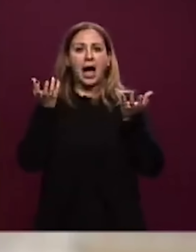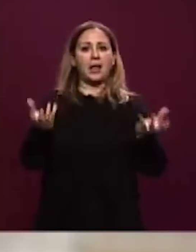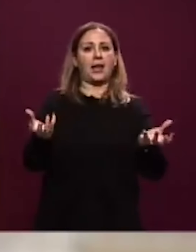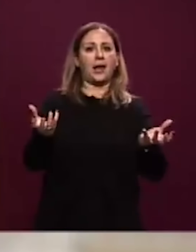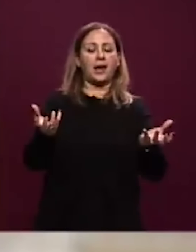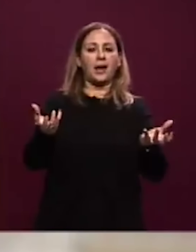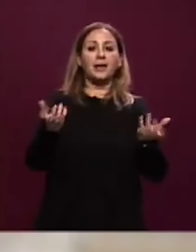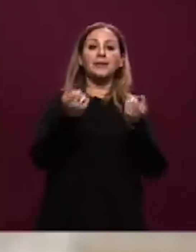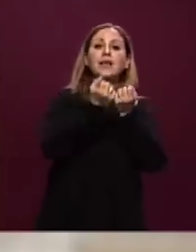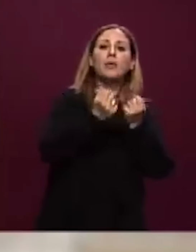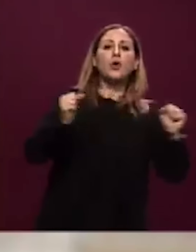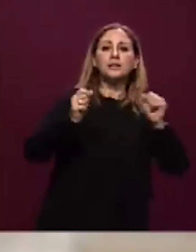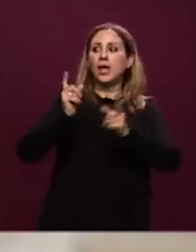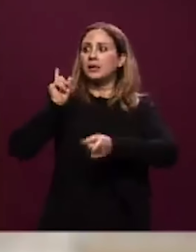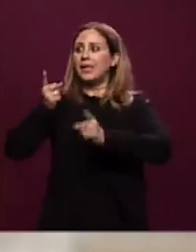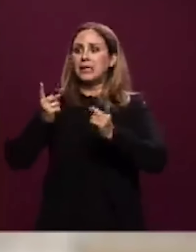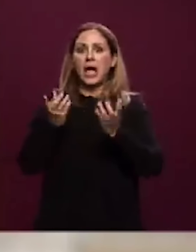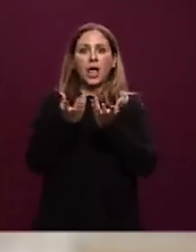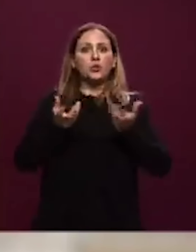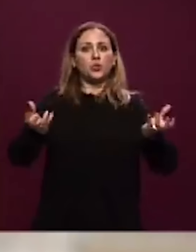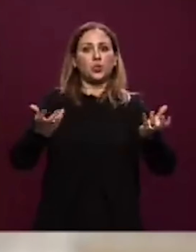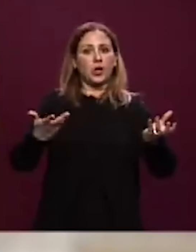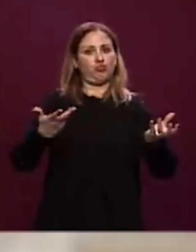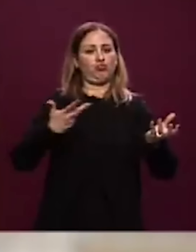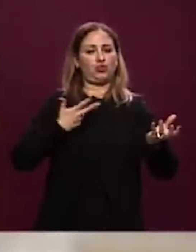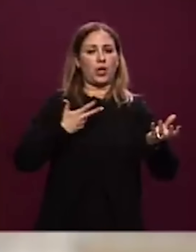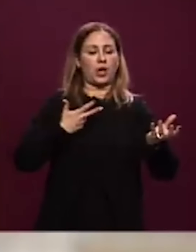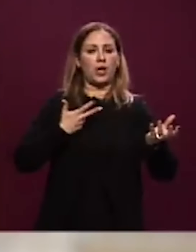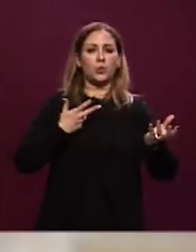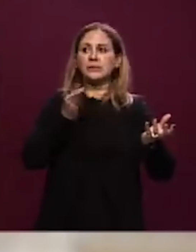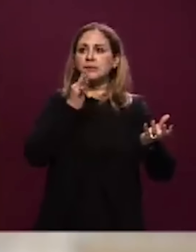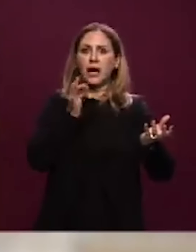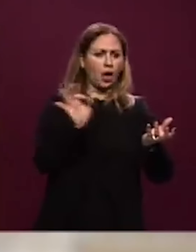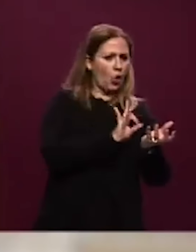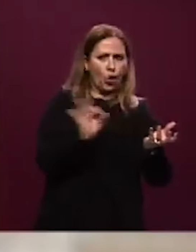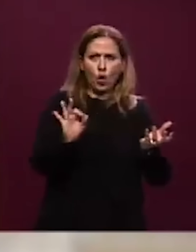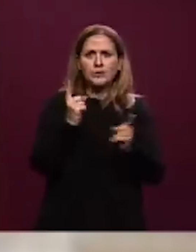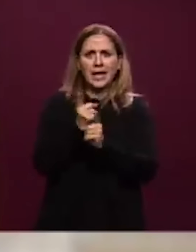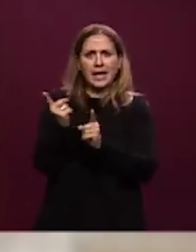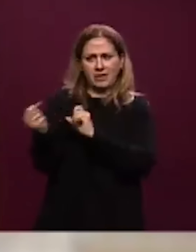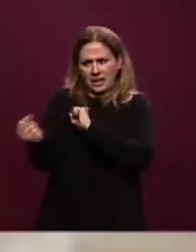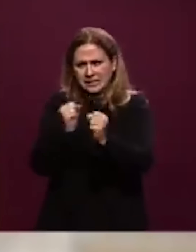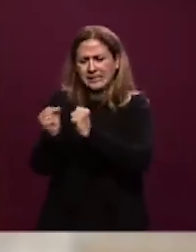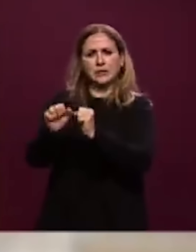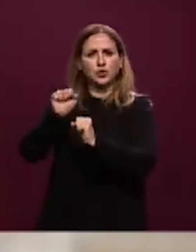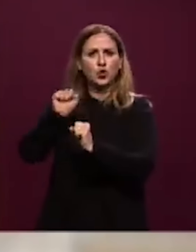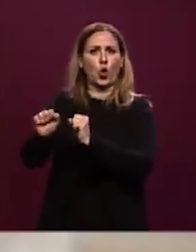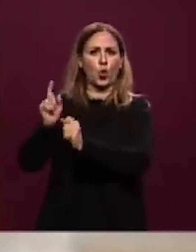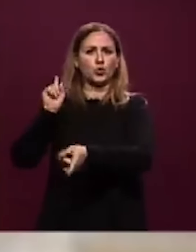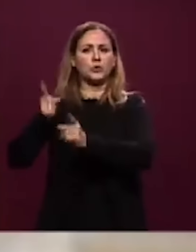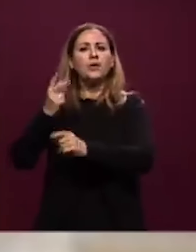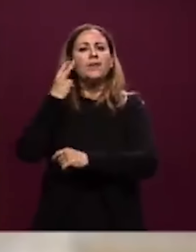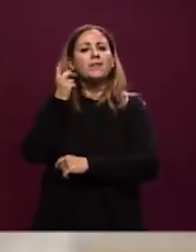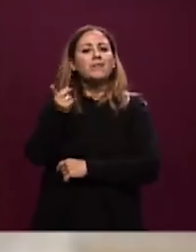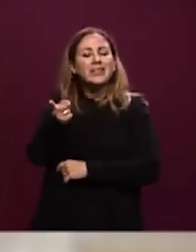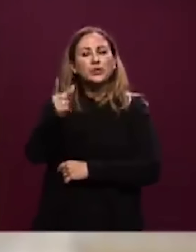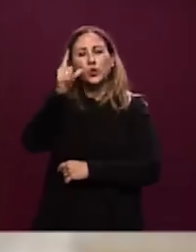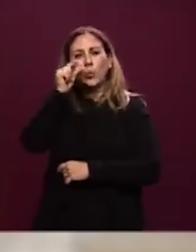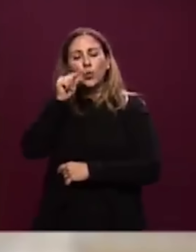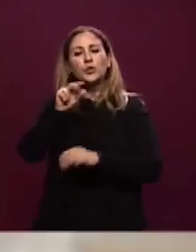come ovviamente dobbiamo andare a combattere contro le dittature. Avete visto Putin? Si è fatto eleggere dall'87%